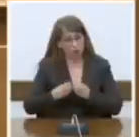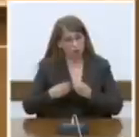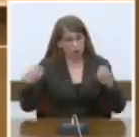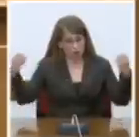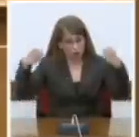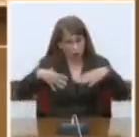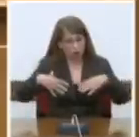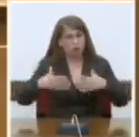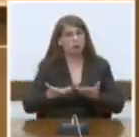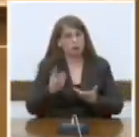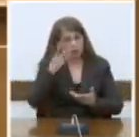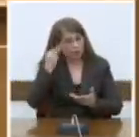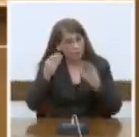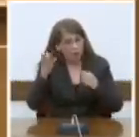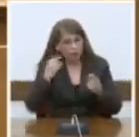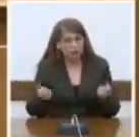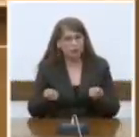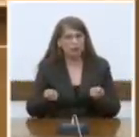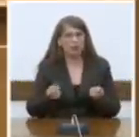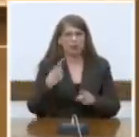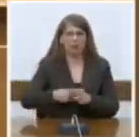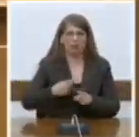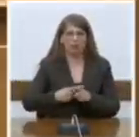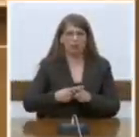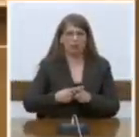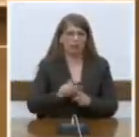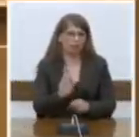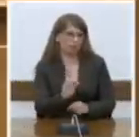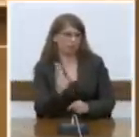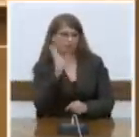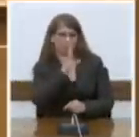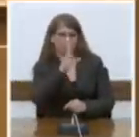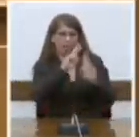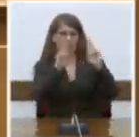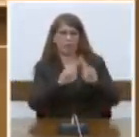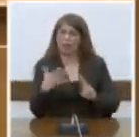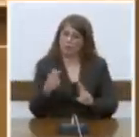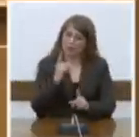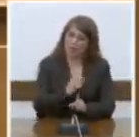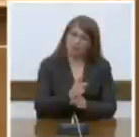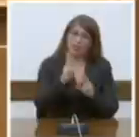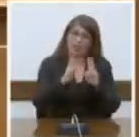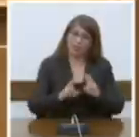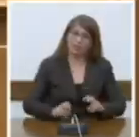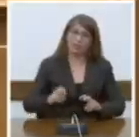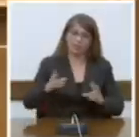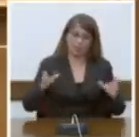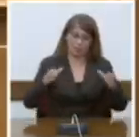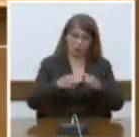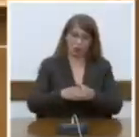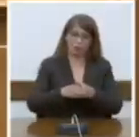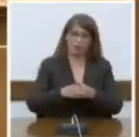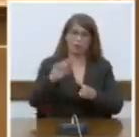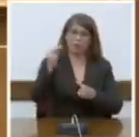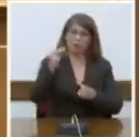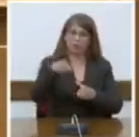απαντήσεις. Η χώρα όμως εκτέθηκε διεθνώς. Γιατί υπήρχε και ειδική εξεταστική επιτροπή στο Ευρωπαϊκό Κοινοβούλιο. Και κατέληξε σε